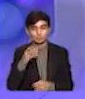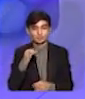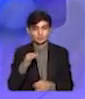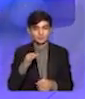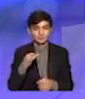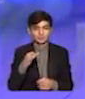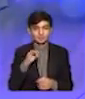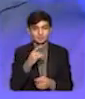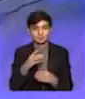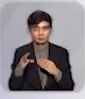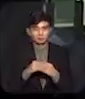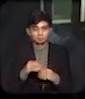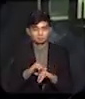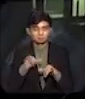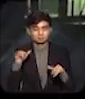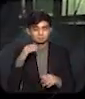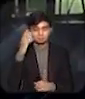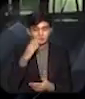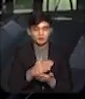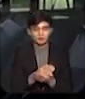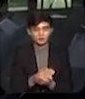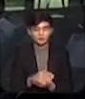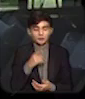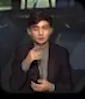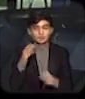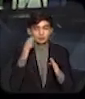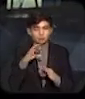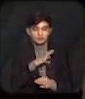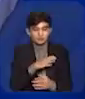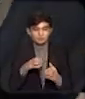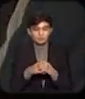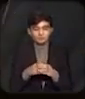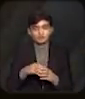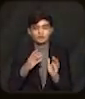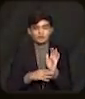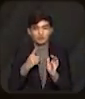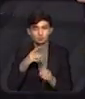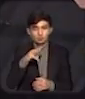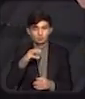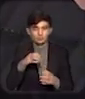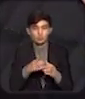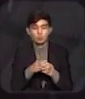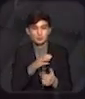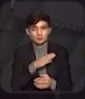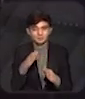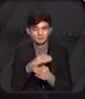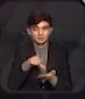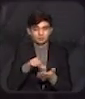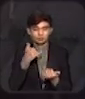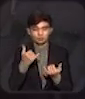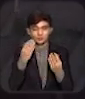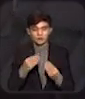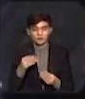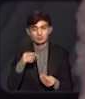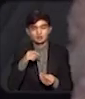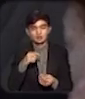үйден сәбиді үзбейік деп жатырмын. Құрттың ғой тағы деген әнімен елді шулатқан 91 тобының өнерпаздары бүгінде